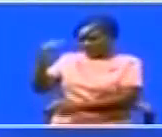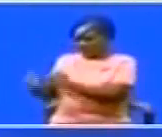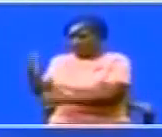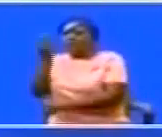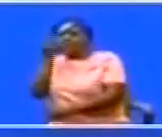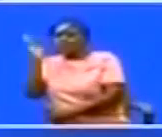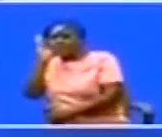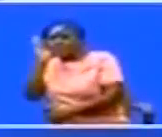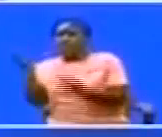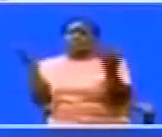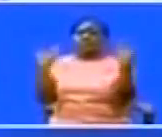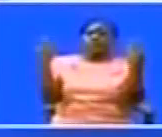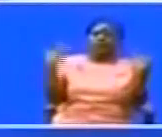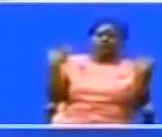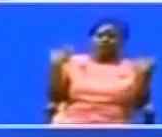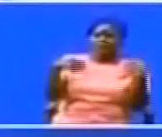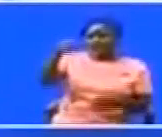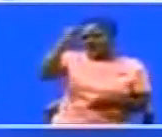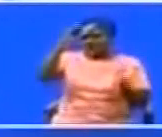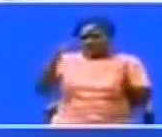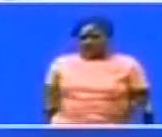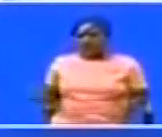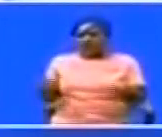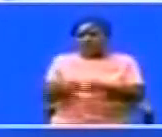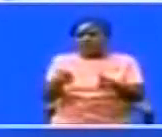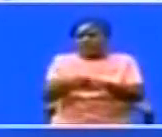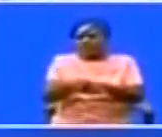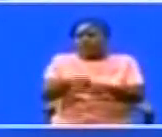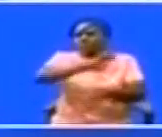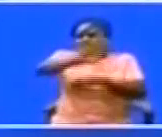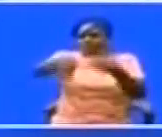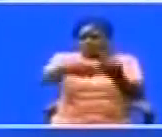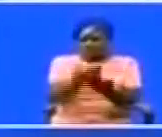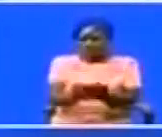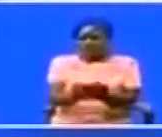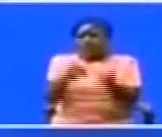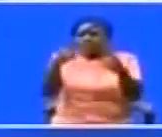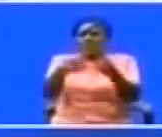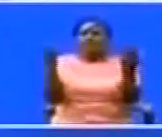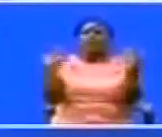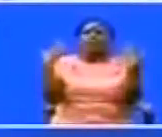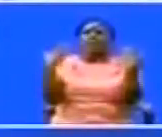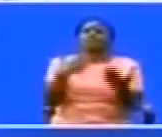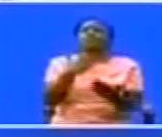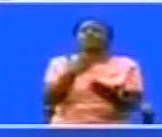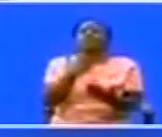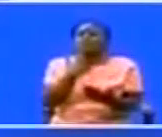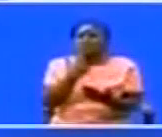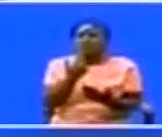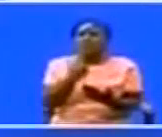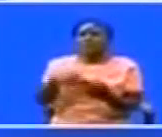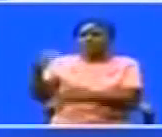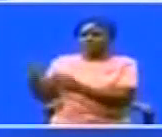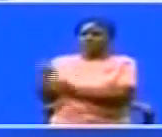ya Isiolo na Meru. Na hata wakiwa tutatoseka na mpaka wata wau hata wote, lakini wa Meru wa watatoseka na mpaka, sababu mpaka